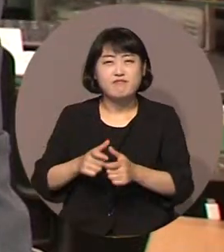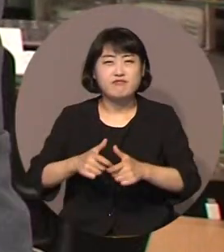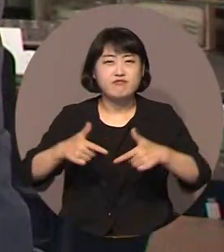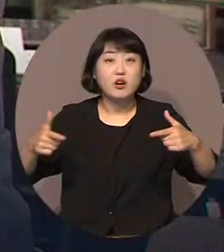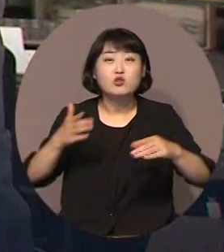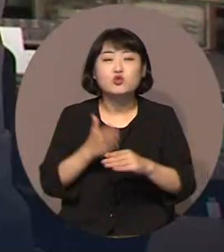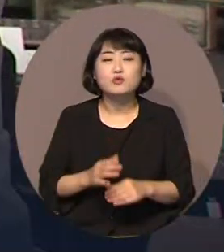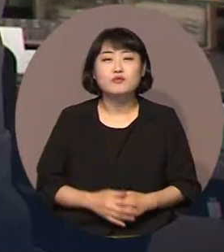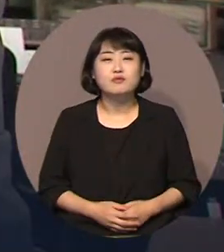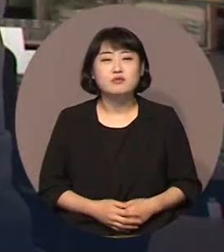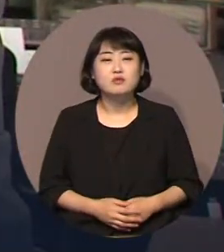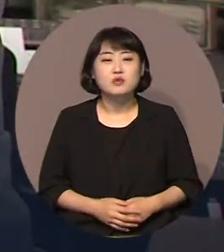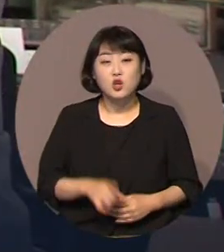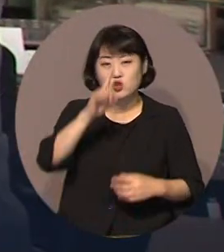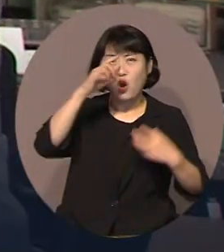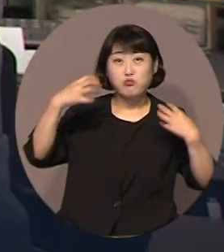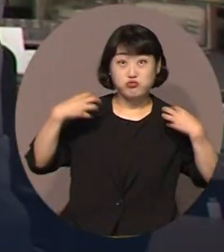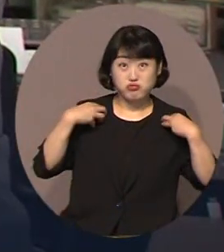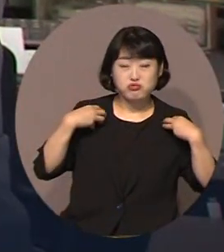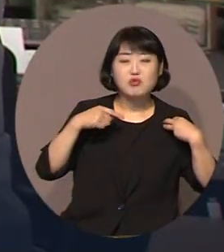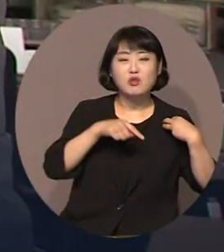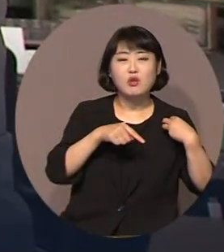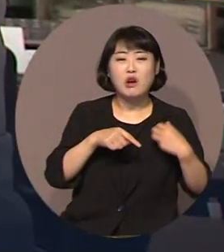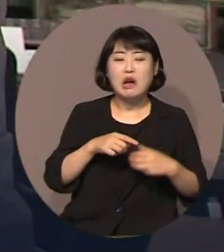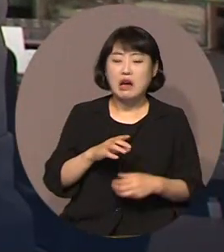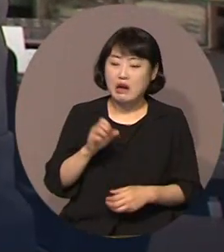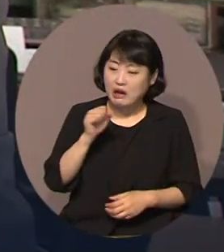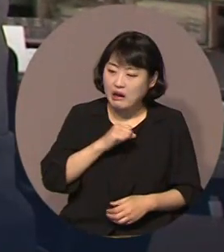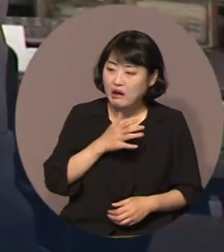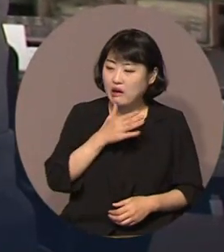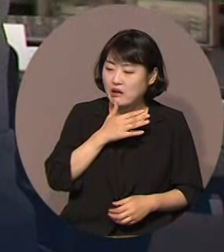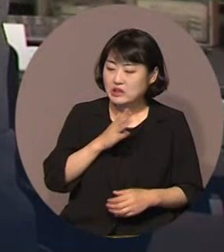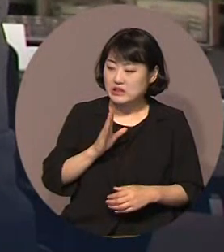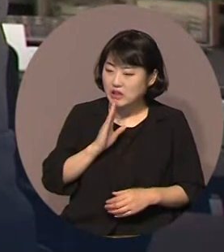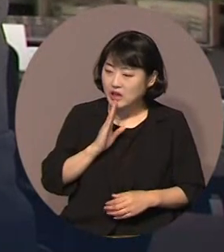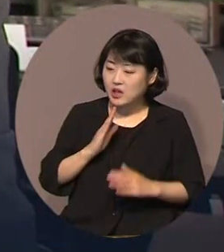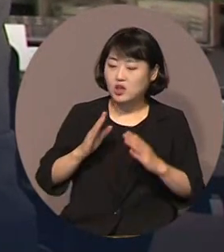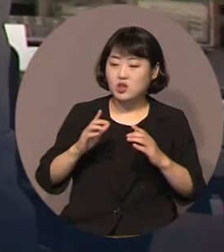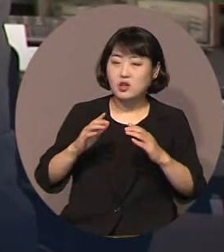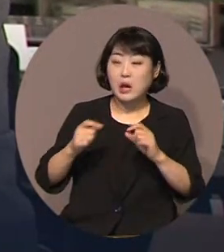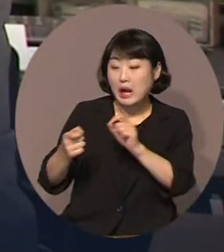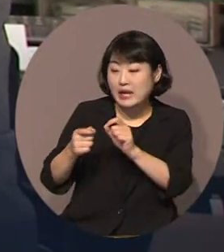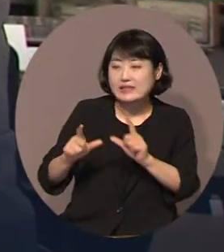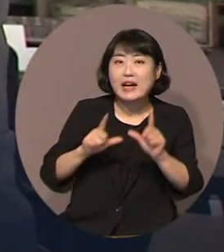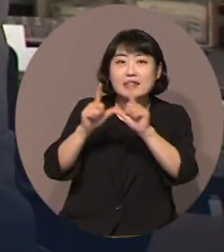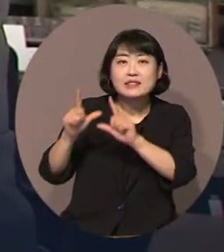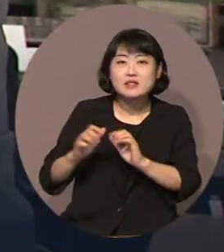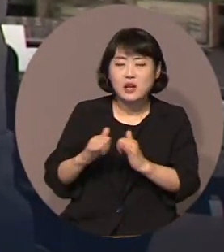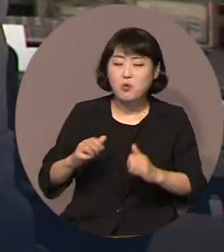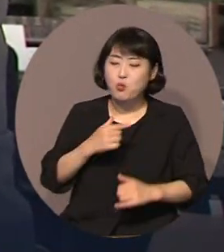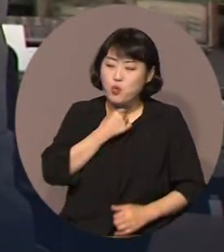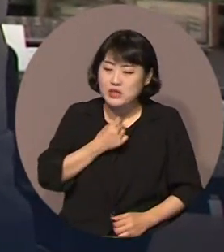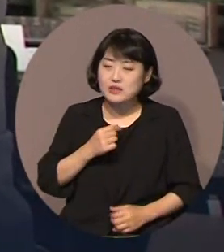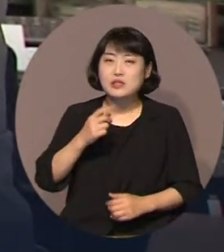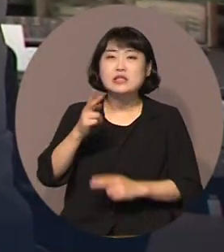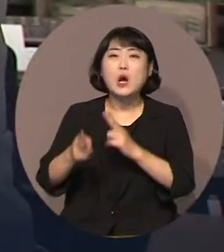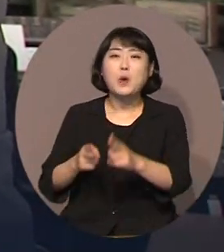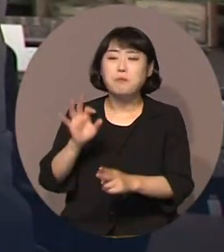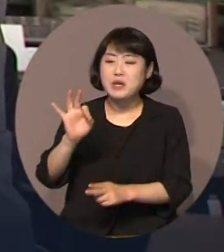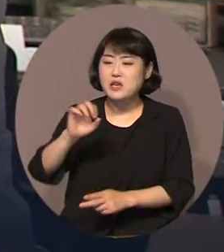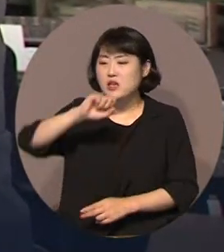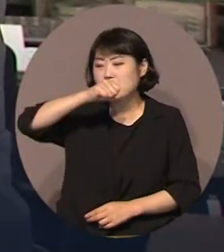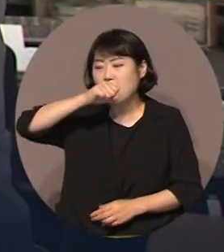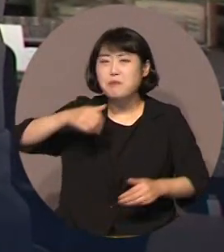부처도 이 부분은 실질적으로 주민들 시민들이 원하는 사업이고 예산이 지원될